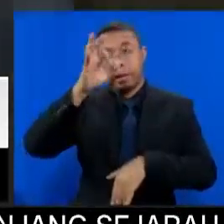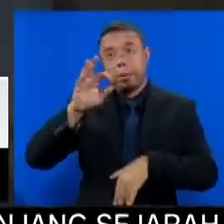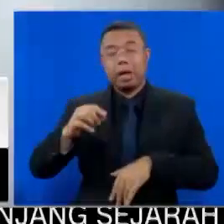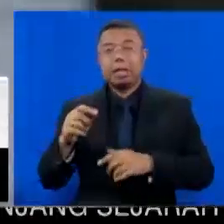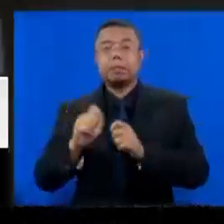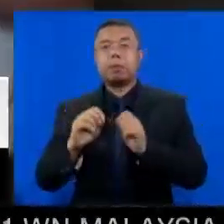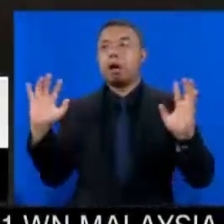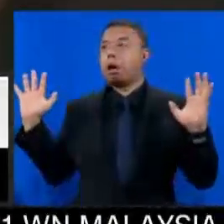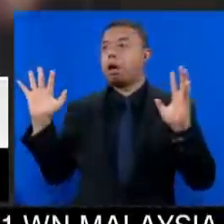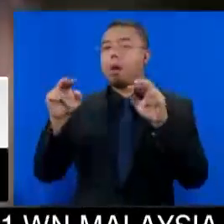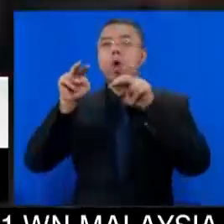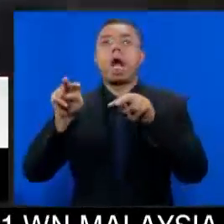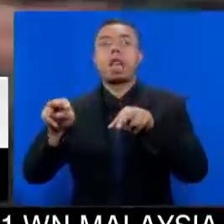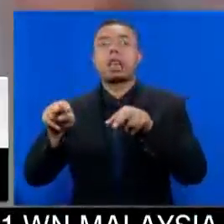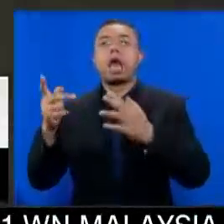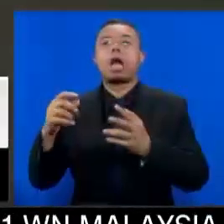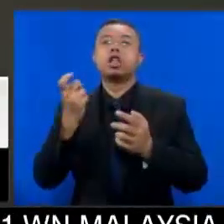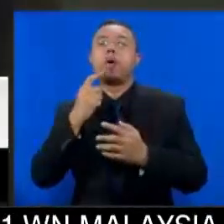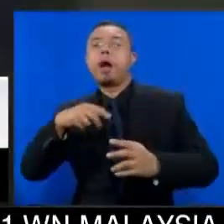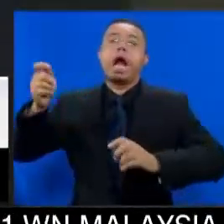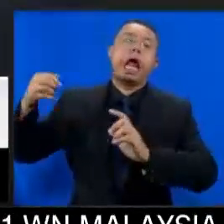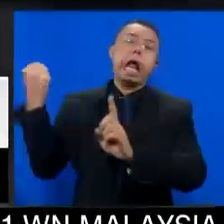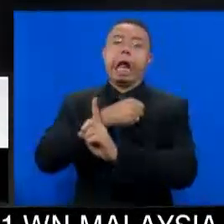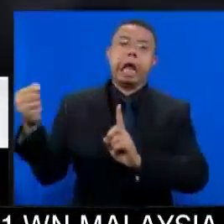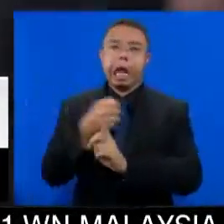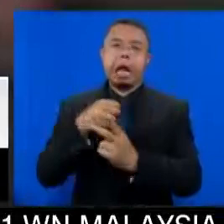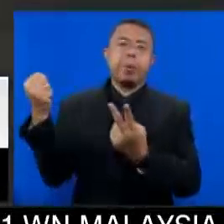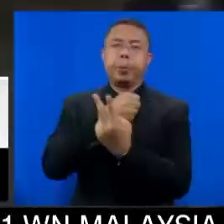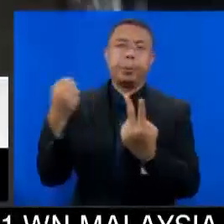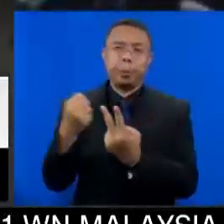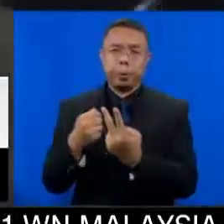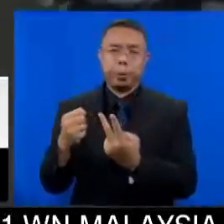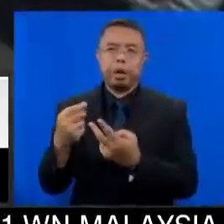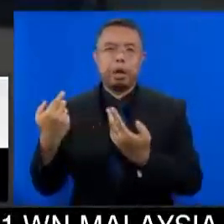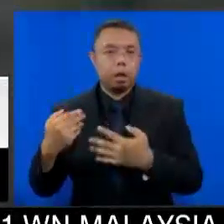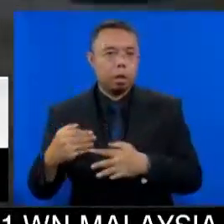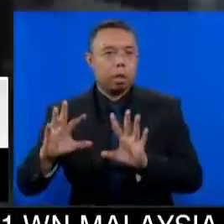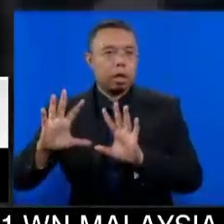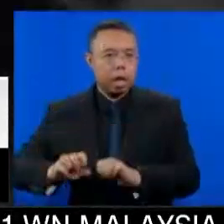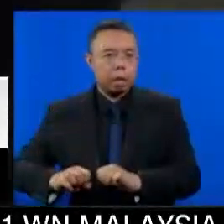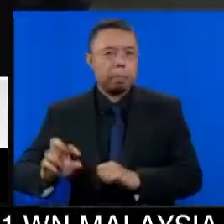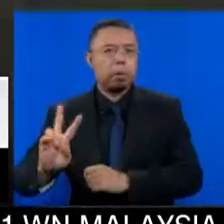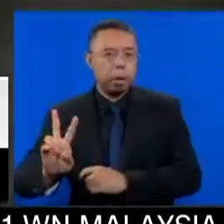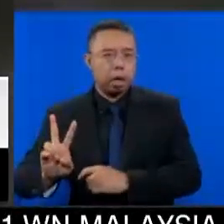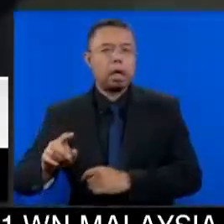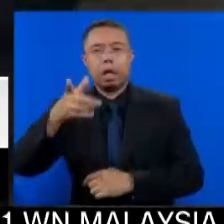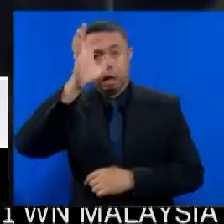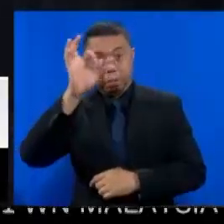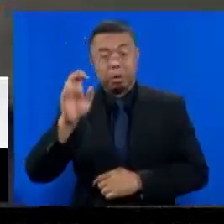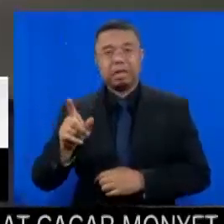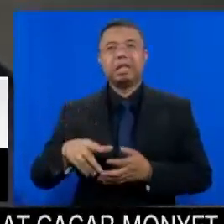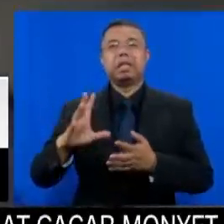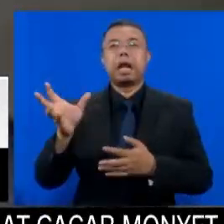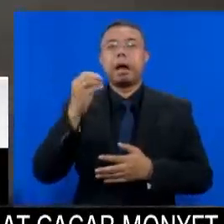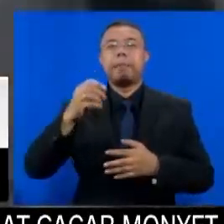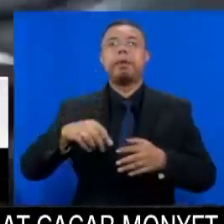memicu kerumunan warga yang kemudian mencoba menghakimi kedua orang ini. Selain menangkap dua tersangka pencuri, polisi juga mengamankan